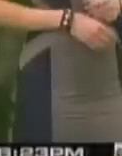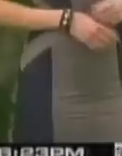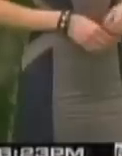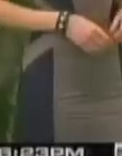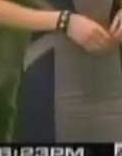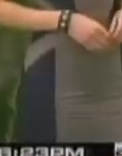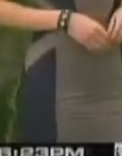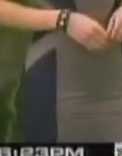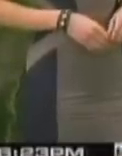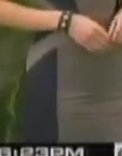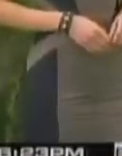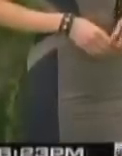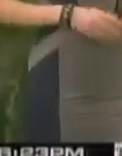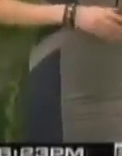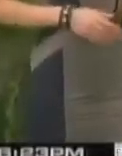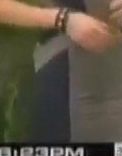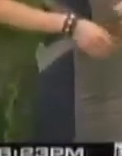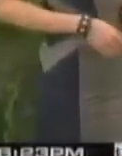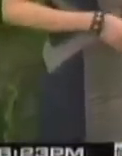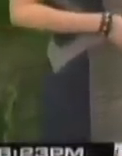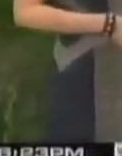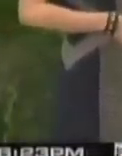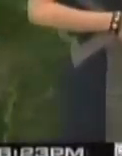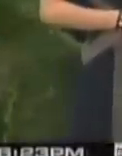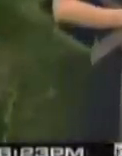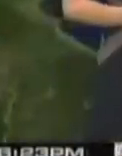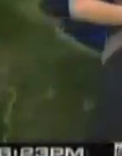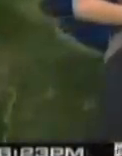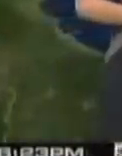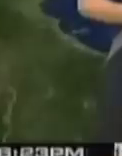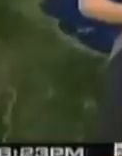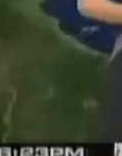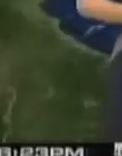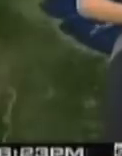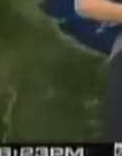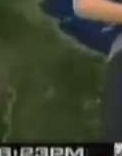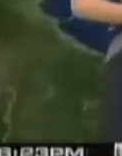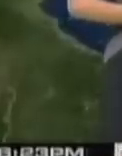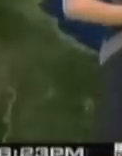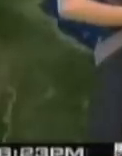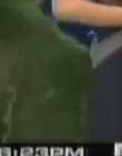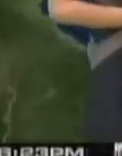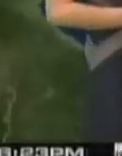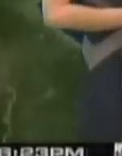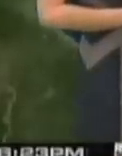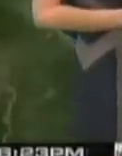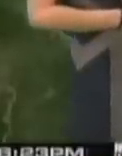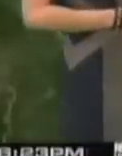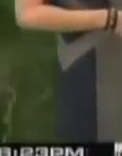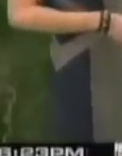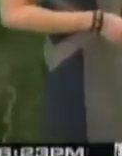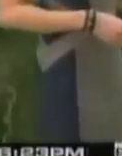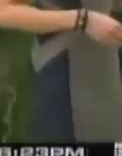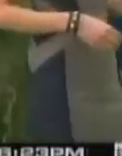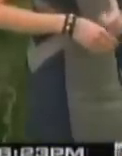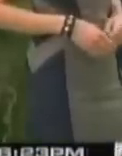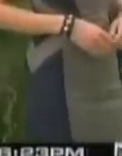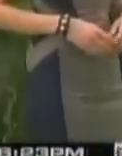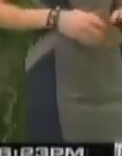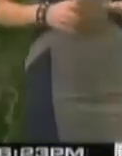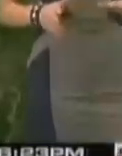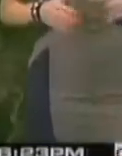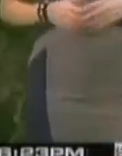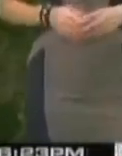Ferdy. Ngayon, nasa 700 kilometers na ang layo nito sa kanluran ng Batanes at pinupuntirin na nito ang Southern